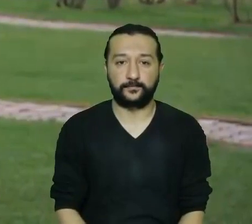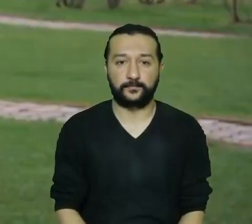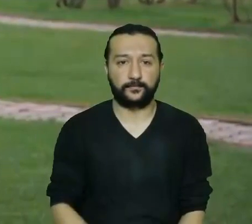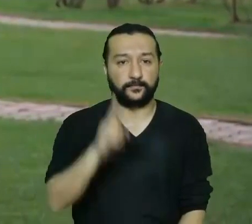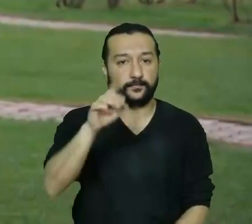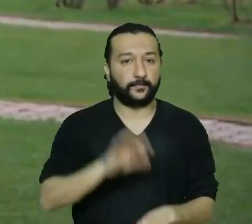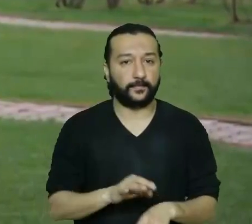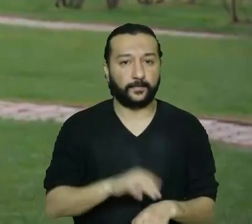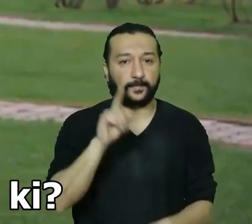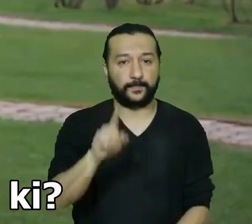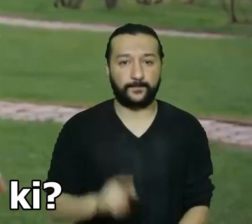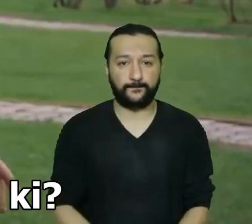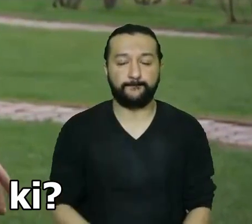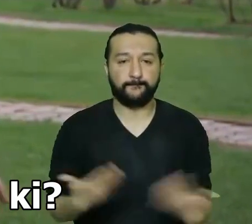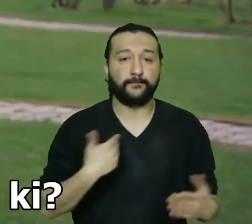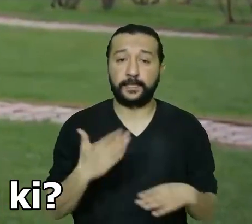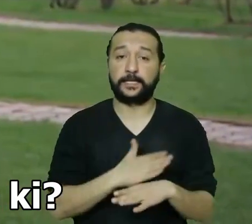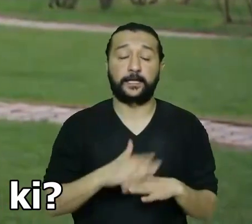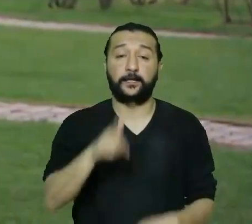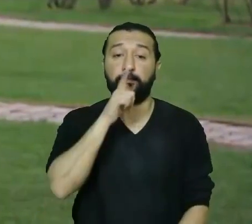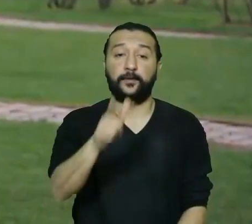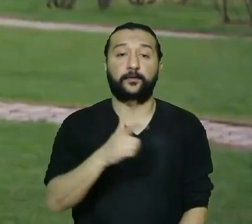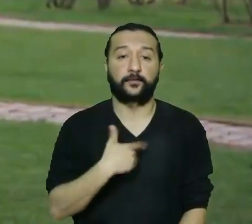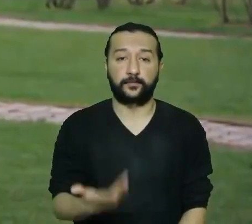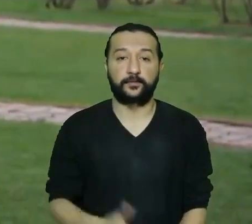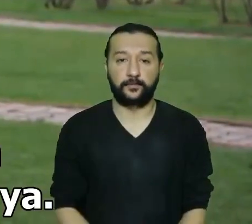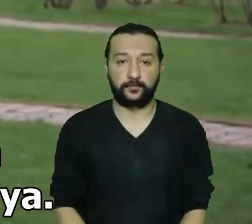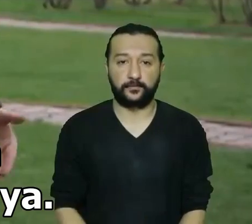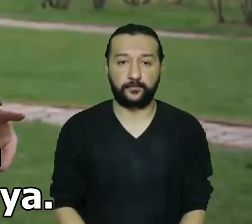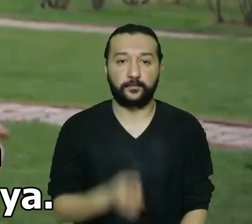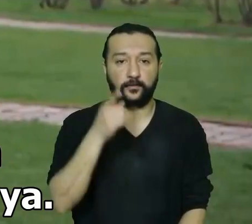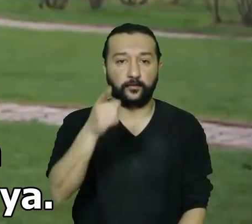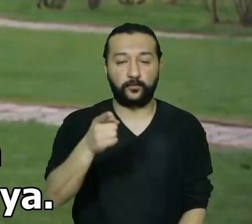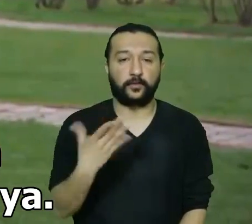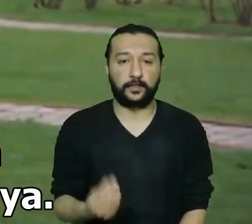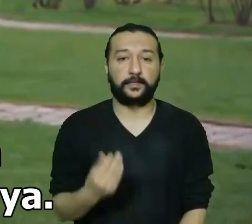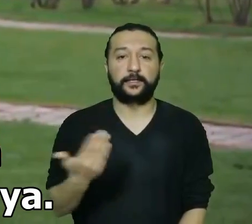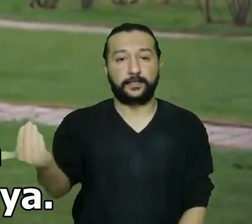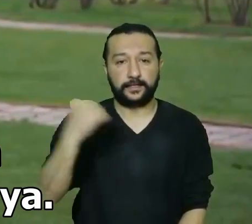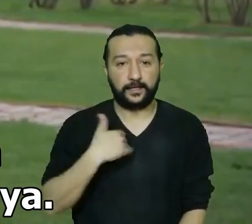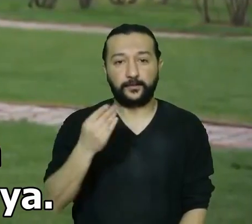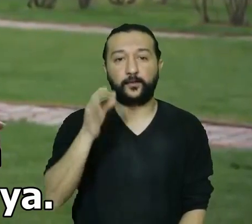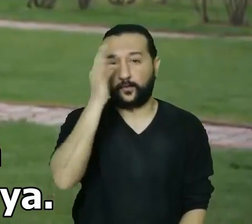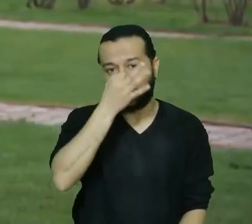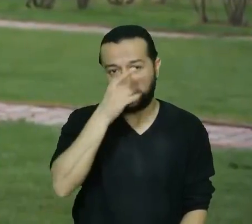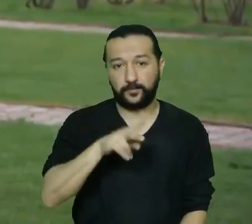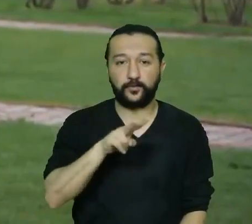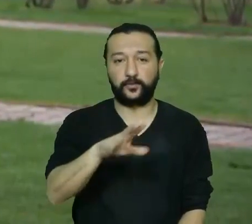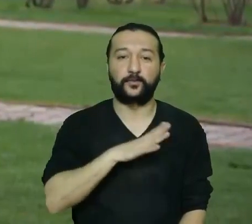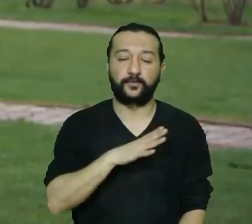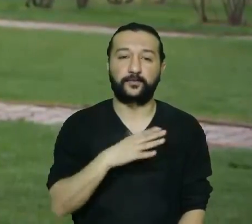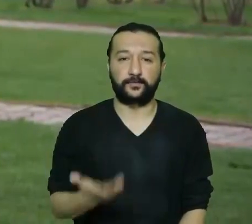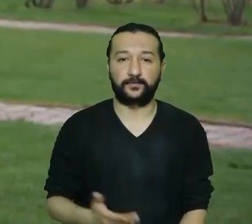Bir dakika ya. Ay ben niye bağırıyorum ki? Onu ayağıma getirmenin çok daha kolay bir yolu var ya.